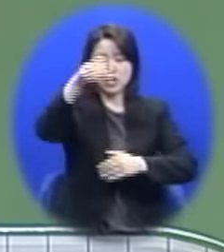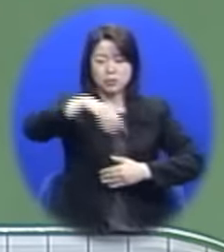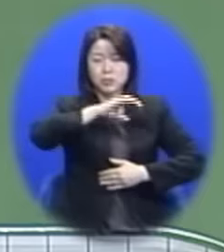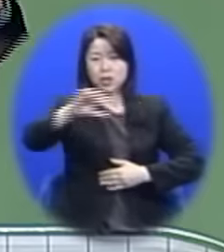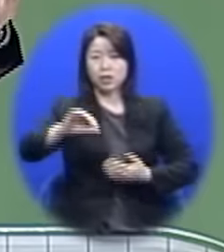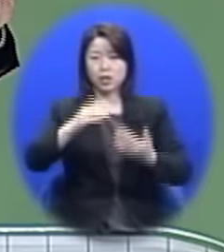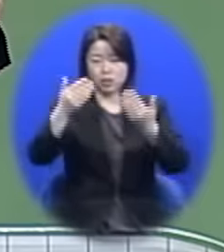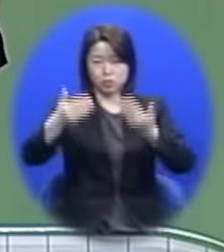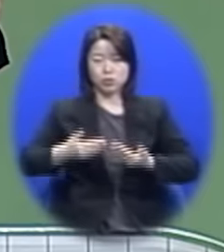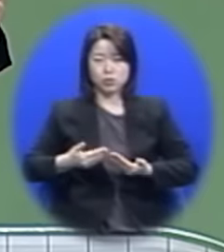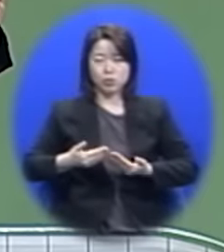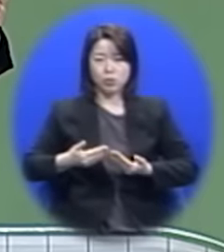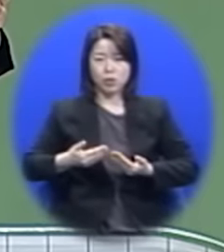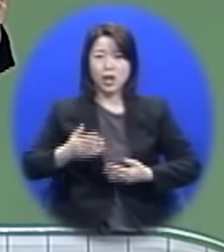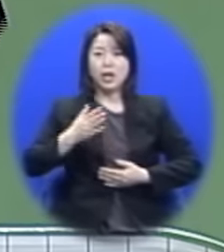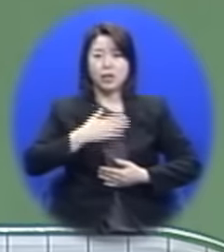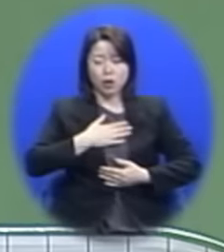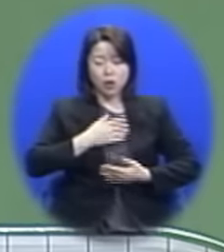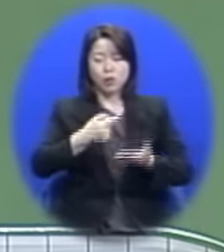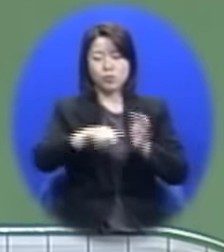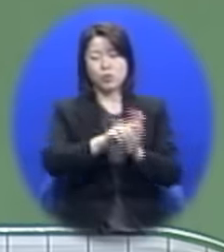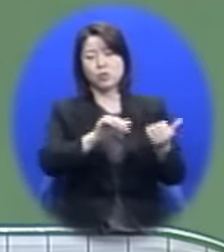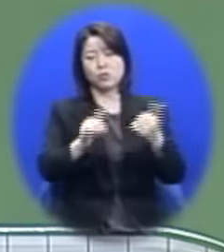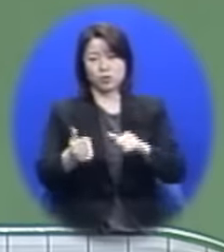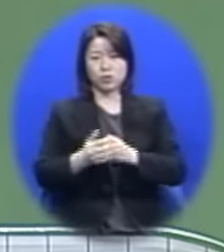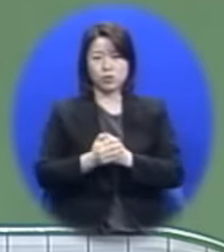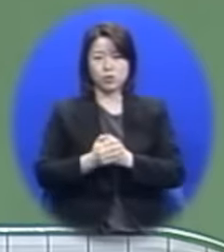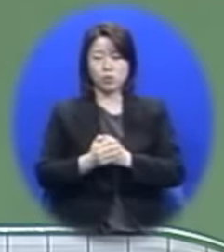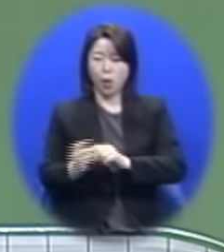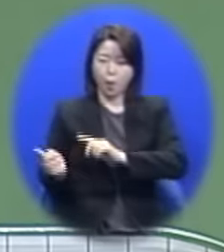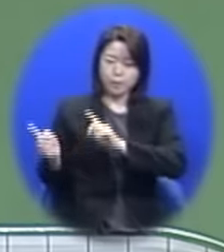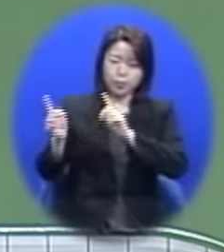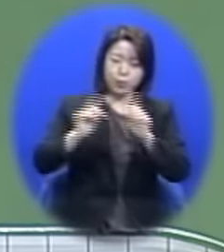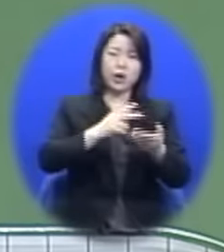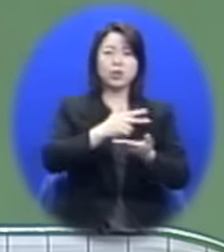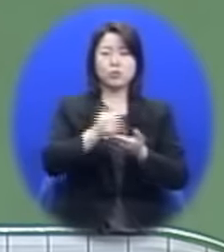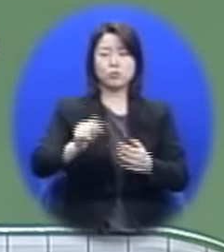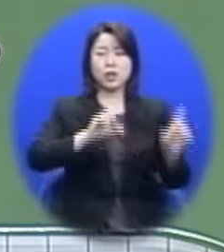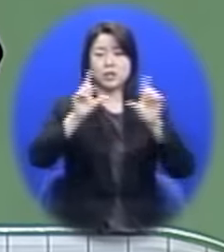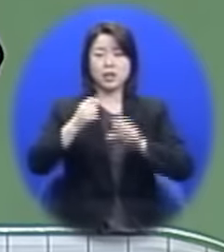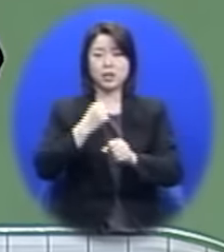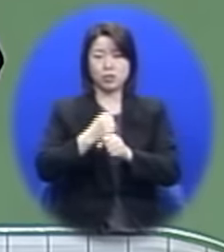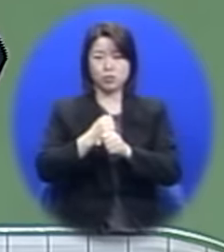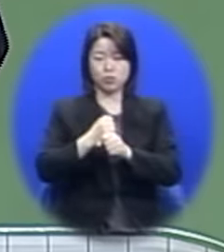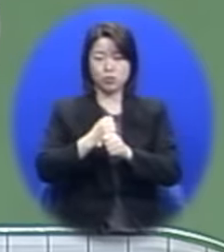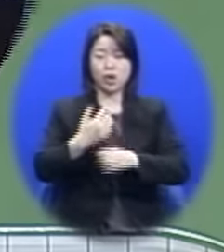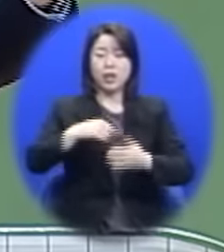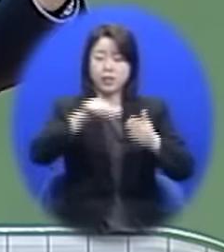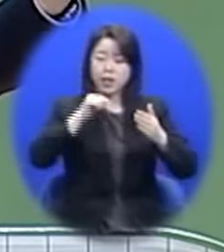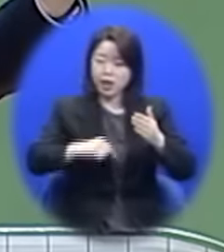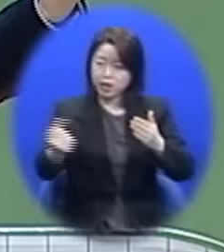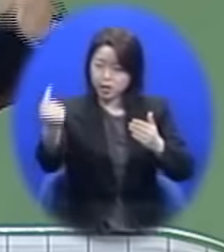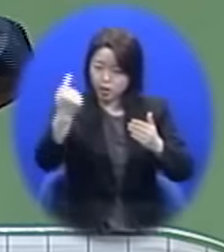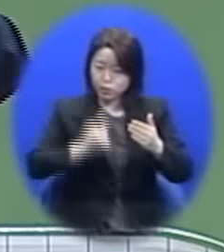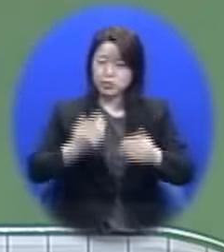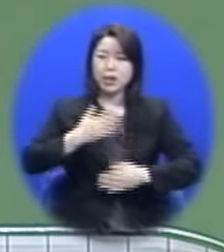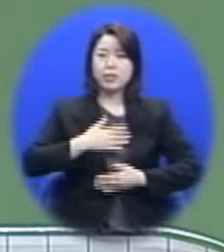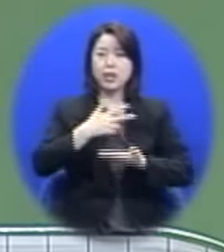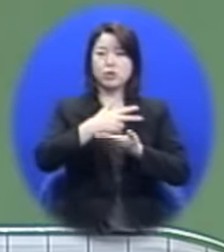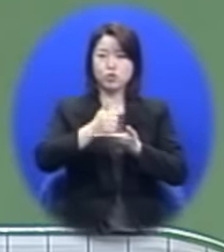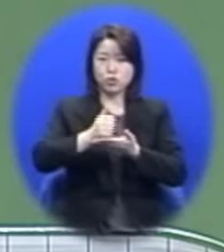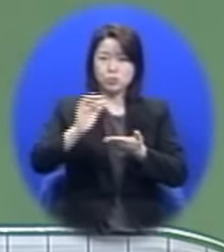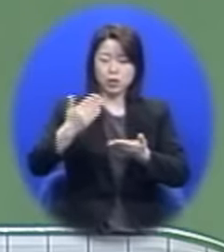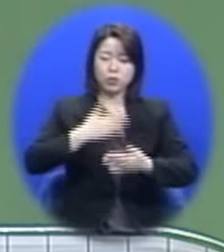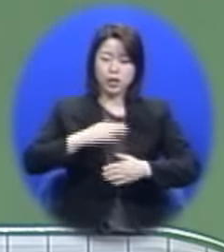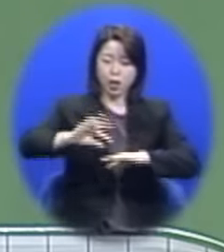저도 죽게 하시고 그리고 부활의 주님으로 살게 하시고 제안에 오셔서 나의 주님이 되시고 나의